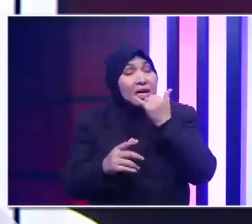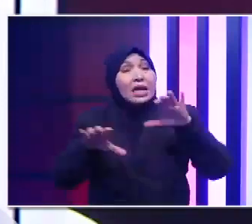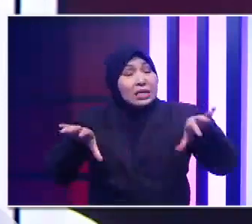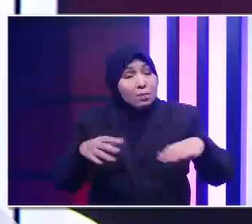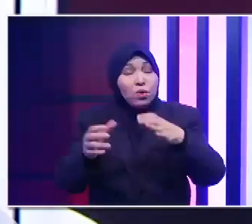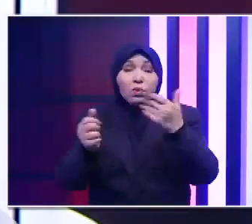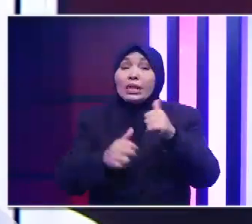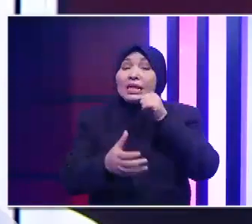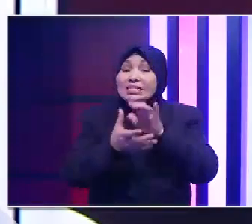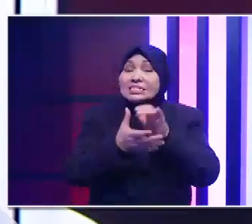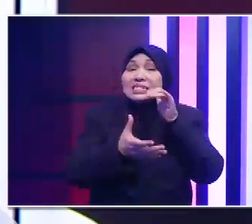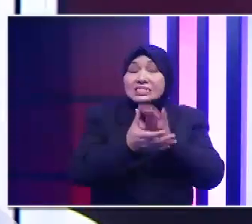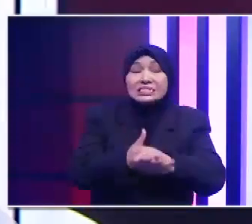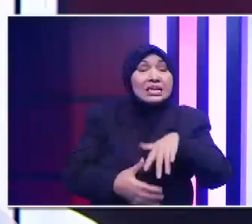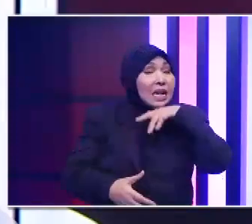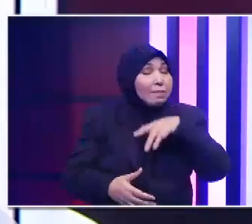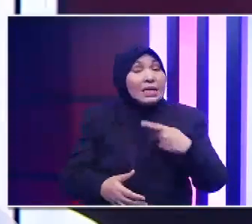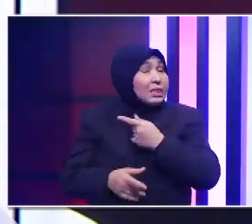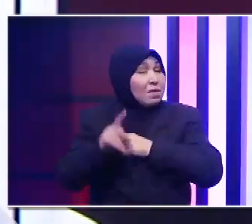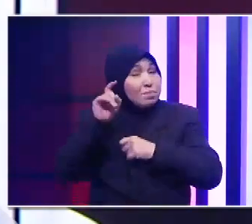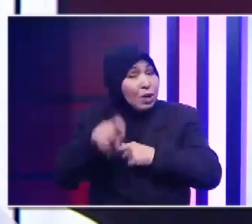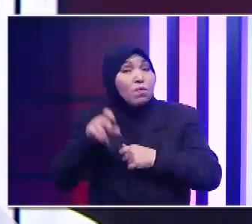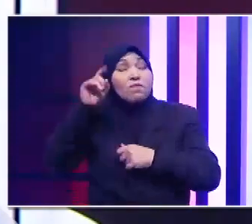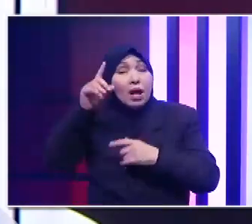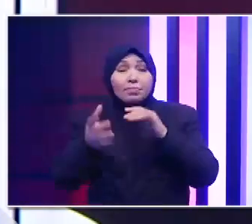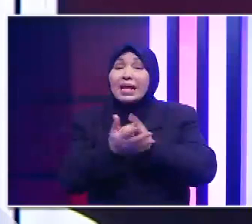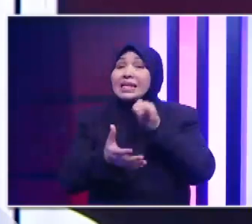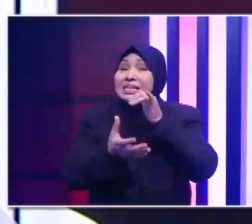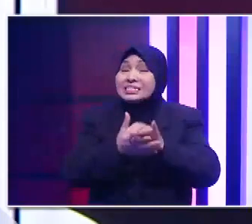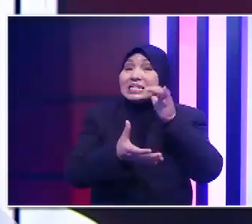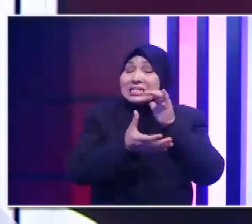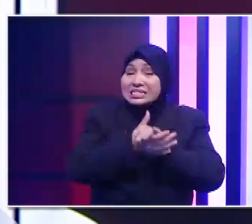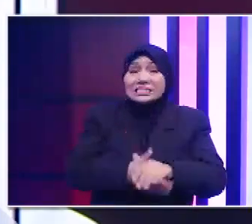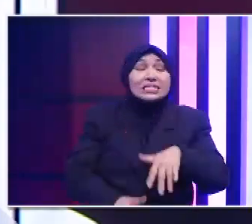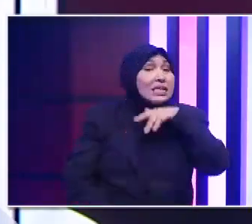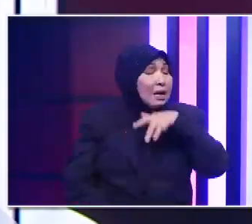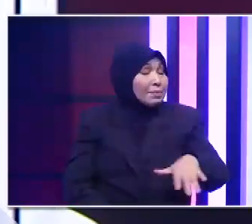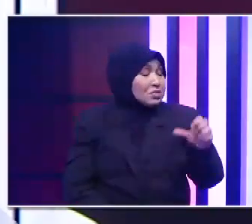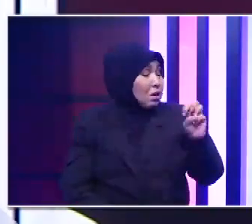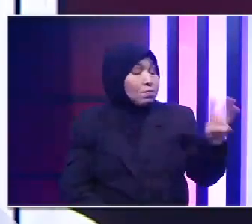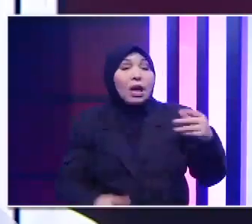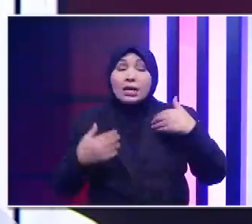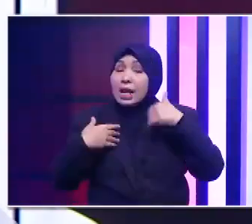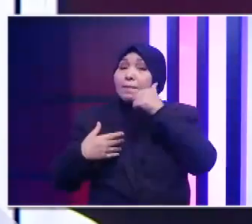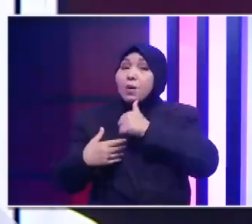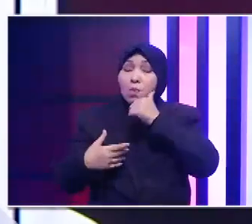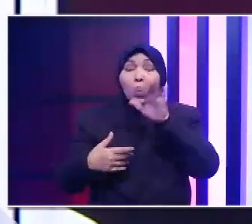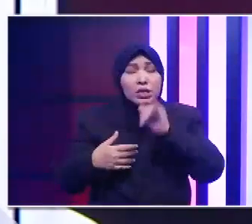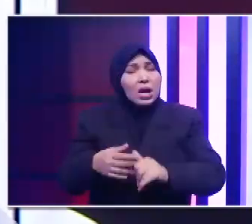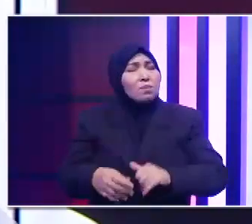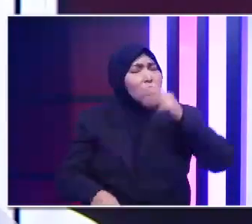dibuat oleh istri-istri Nabi SAW wassalam kita perlu paham bahwa istri-istri Nabi Shallallahu Alaihi Wasallam adalah perempuan yang